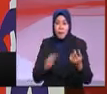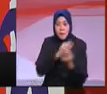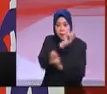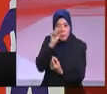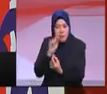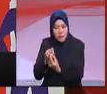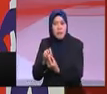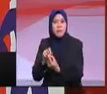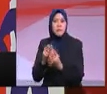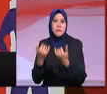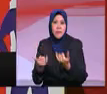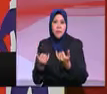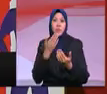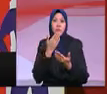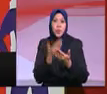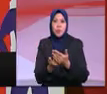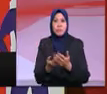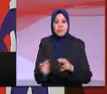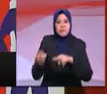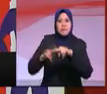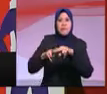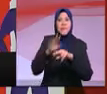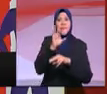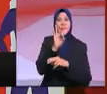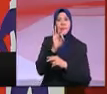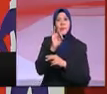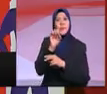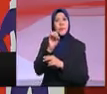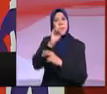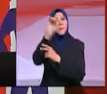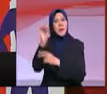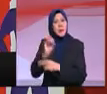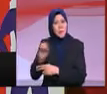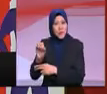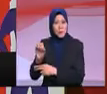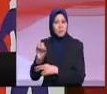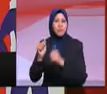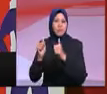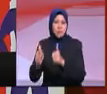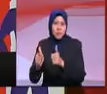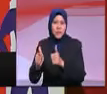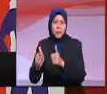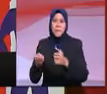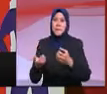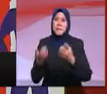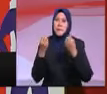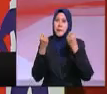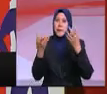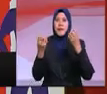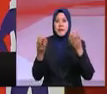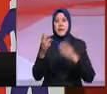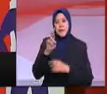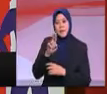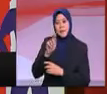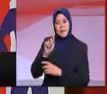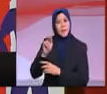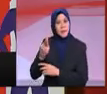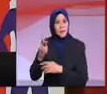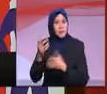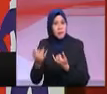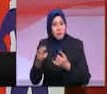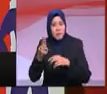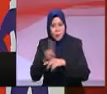dah meningkat kepada 90%. Jadi bila dah meningkat pada 90%, dan banyak lagi RTK antigen kita